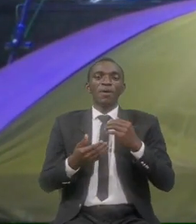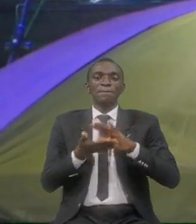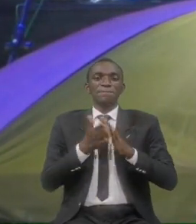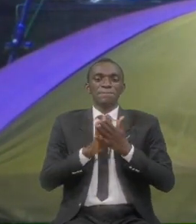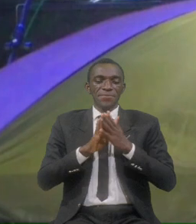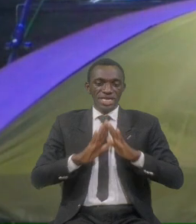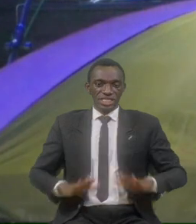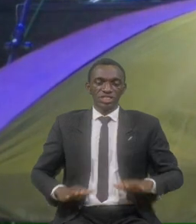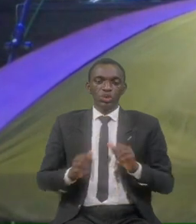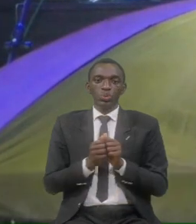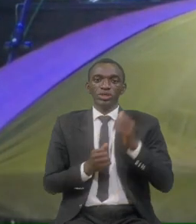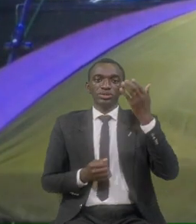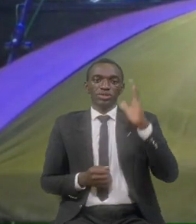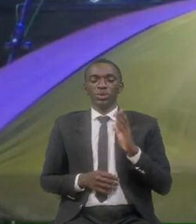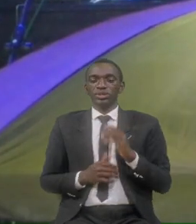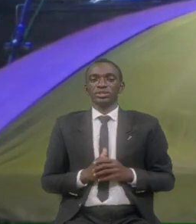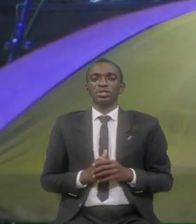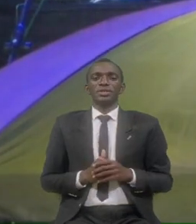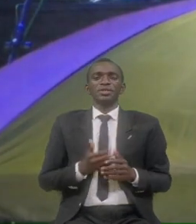There's reconciliation